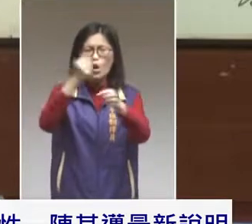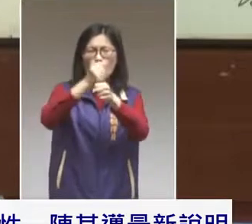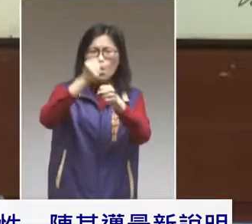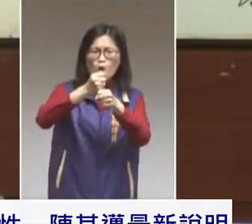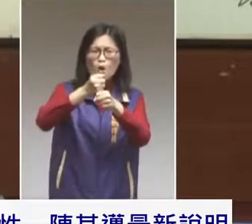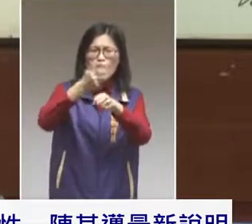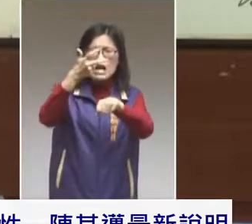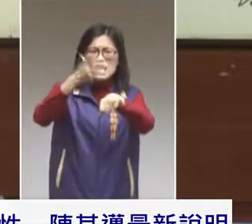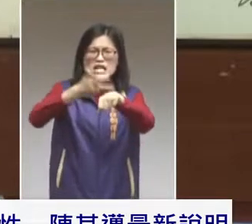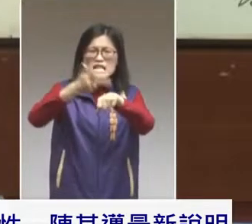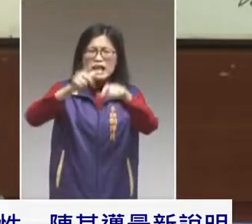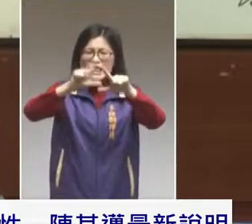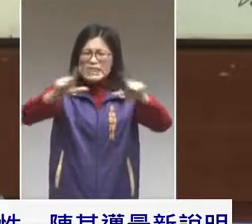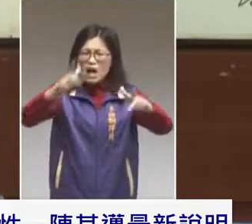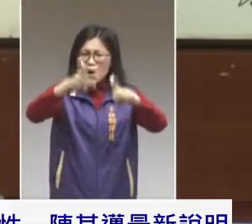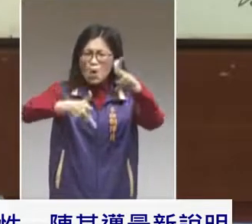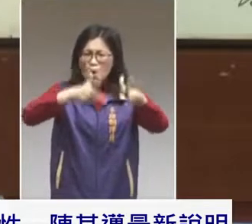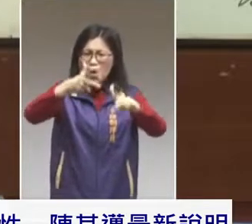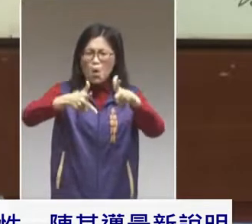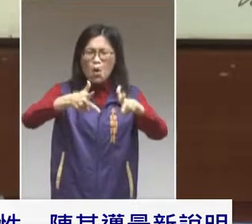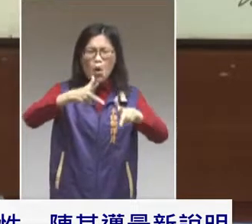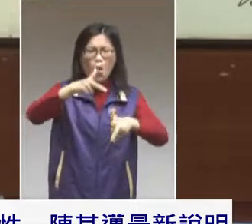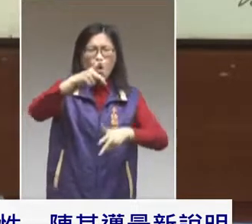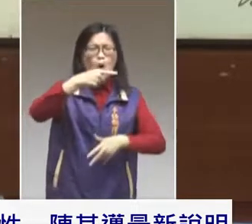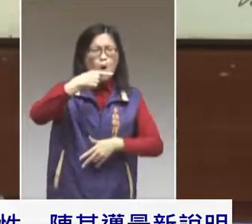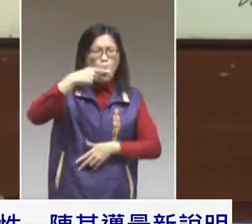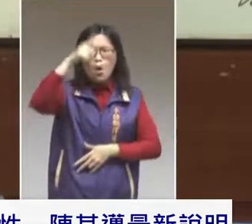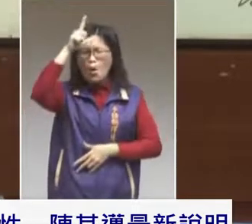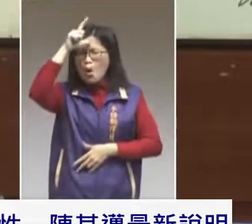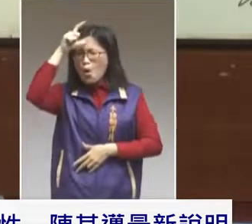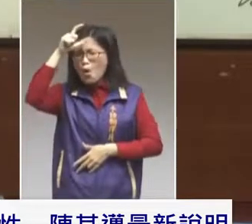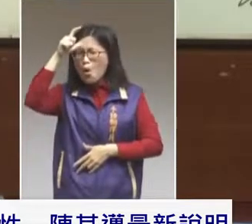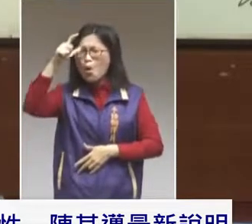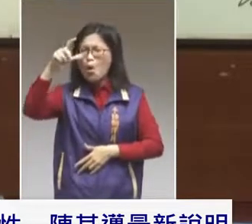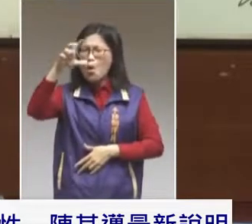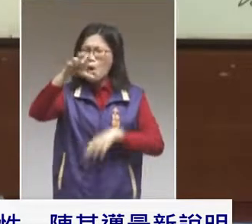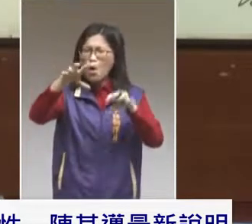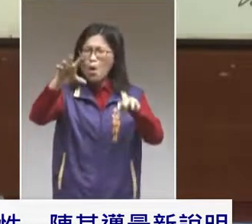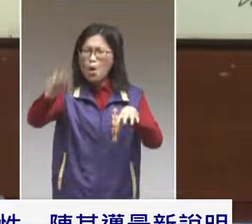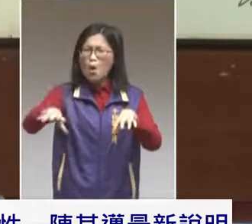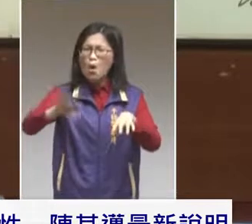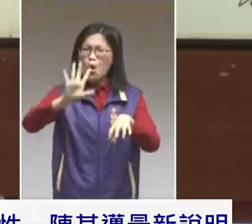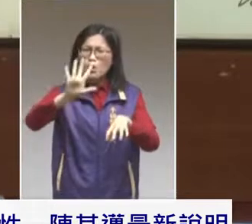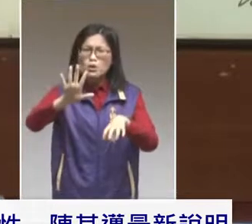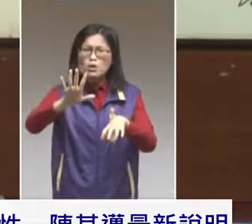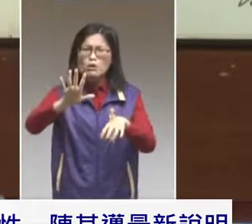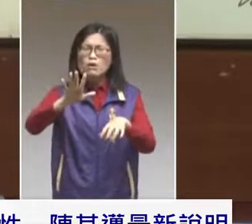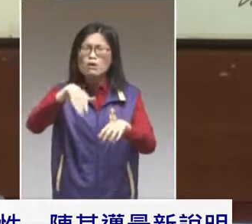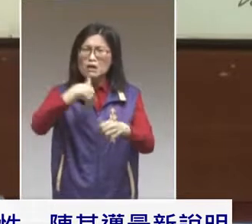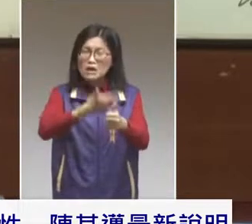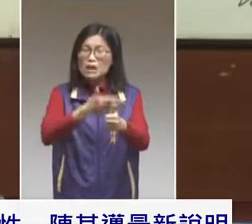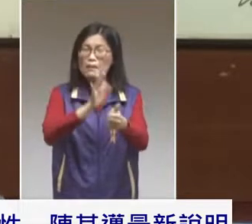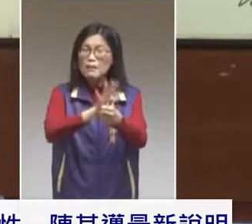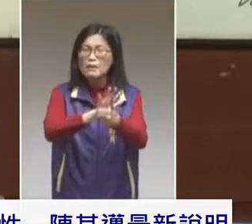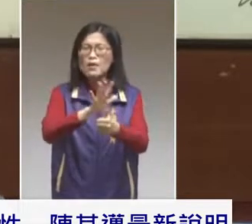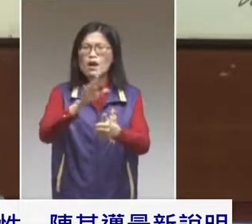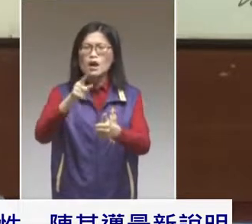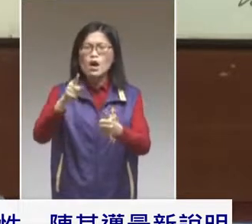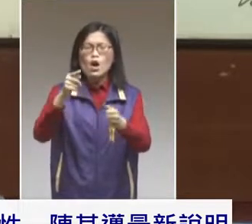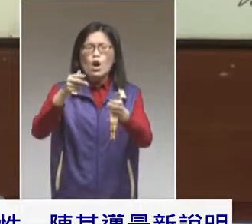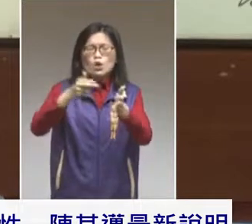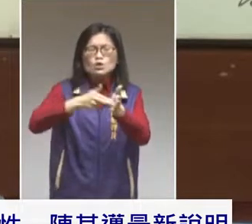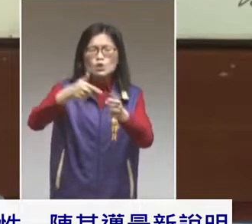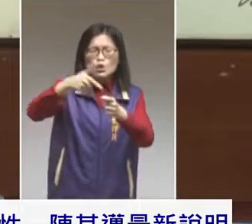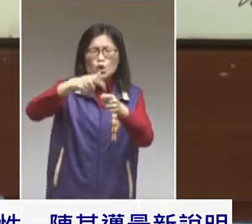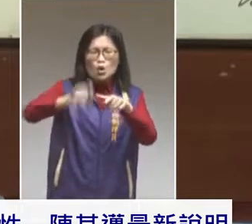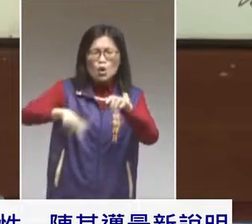一题：1992任职于科技大厂，匡烈红黄区有停工吗？中视第